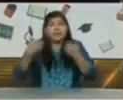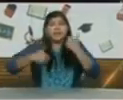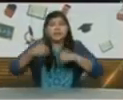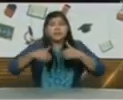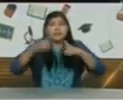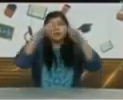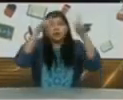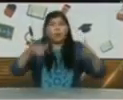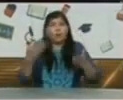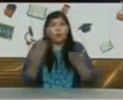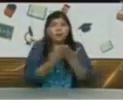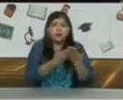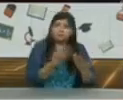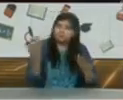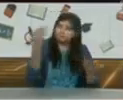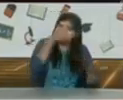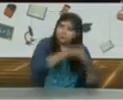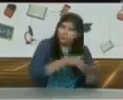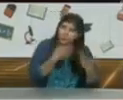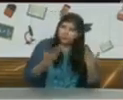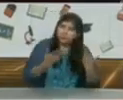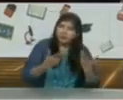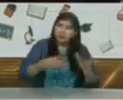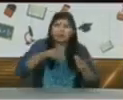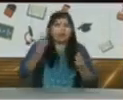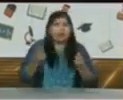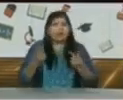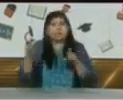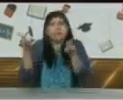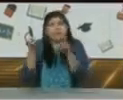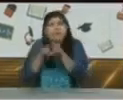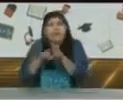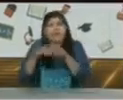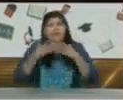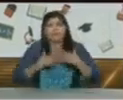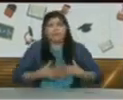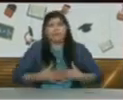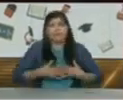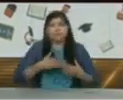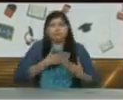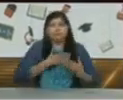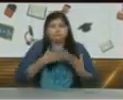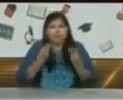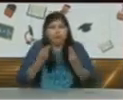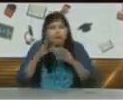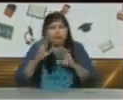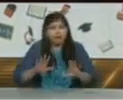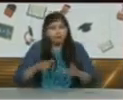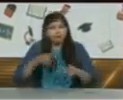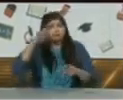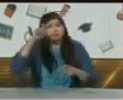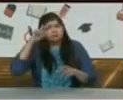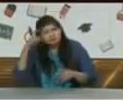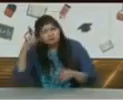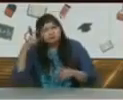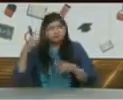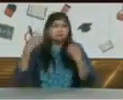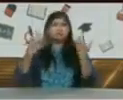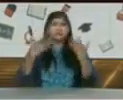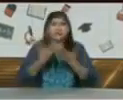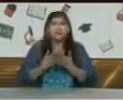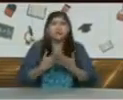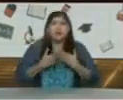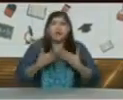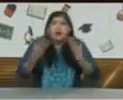में जाए ना तब भी ऐसा ही रहिए, आपको कभी नहीं भूलेंगे। आपका मन अशांत रहेगा, चिंता में रहेगा,